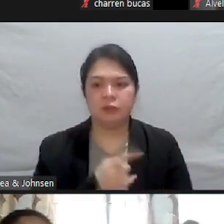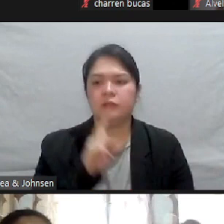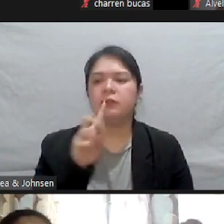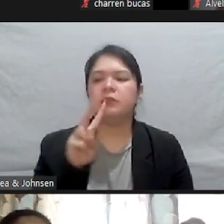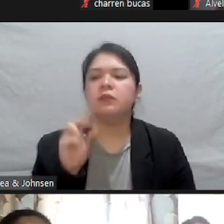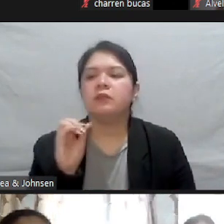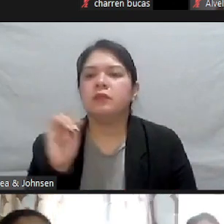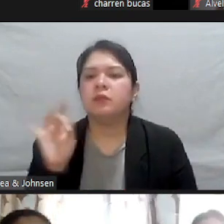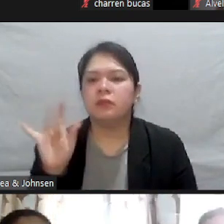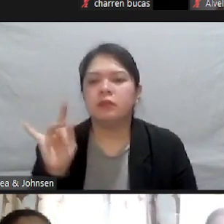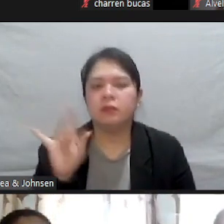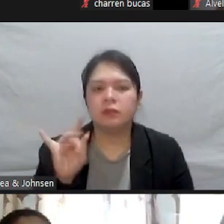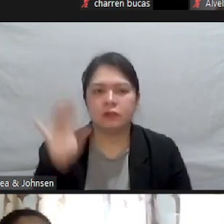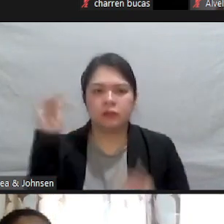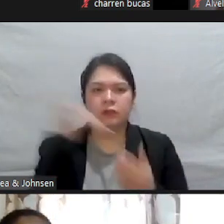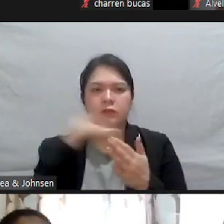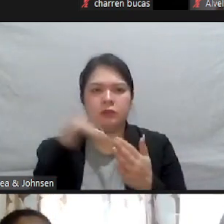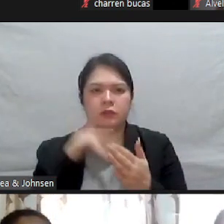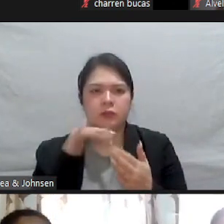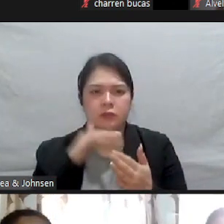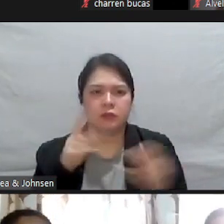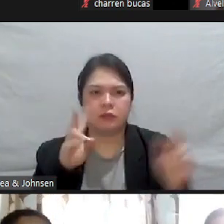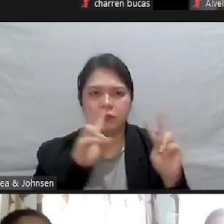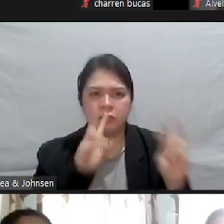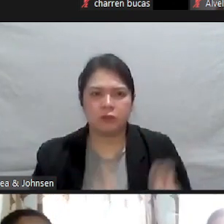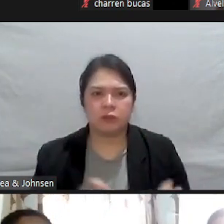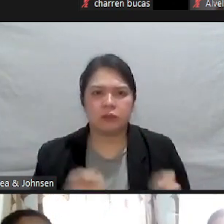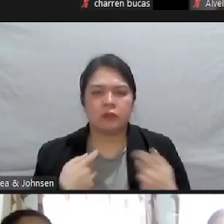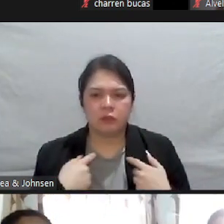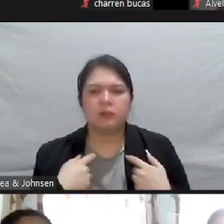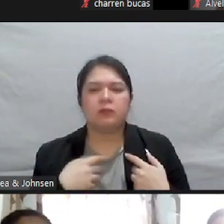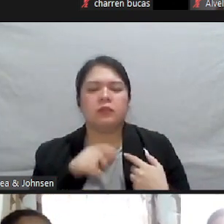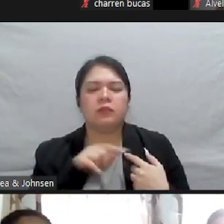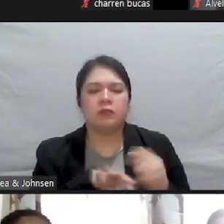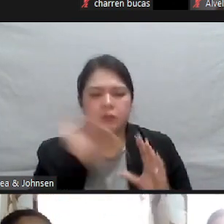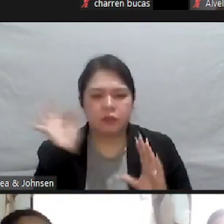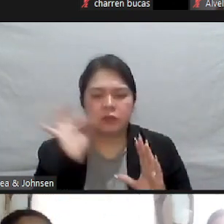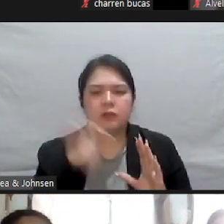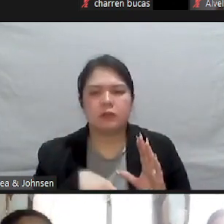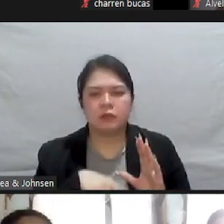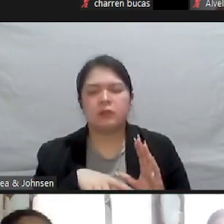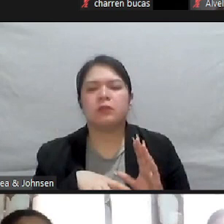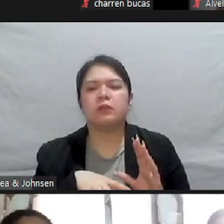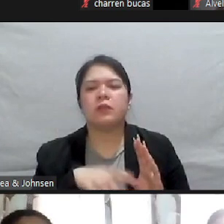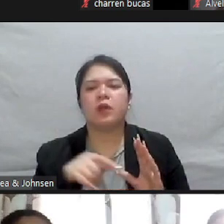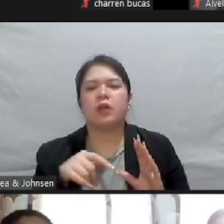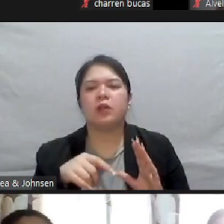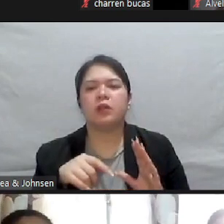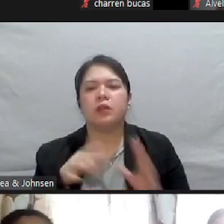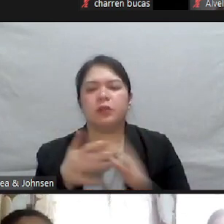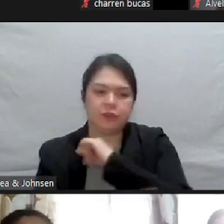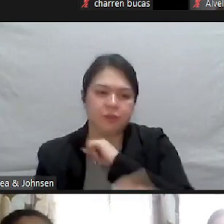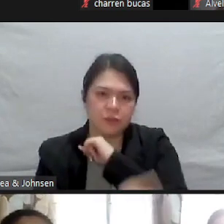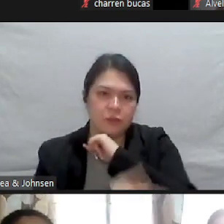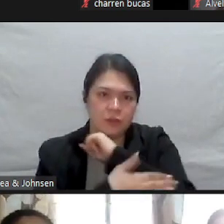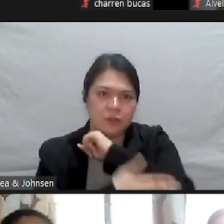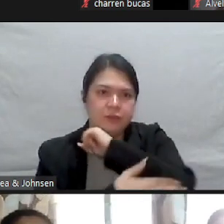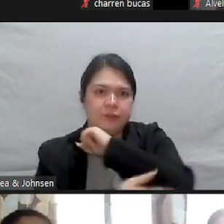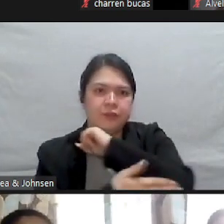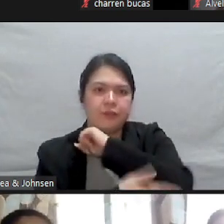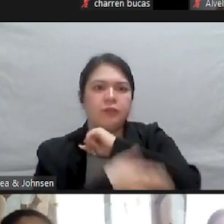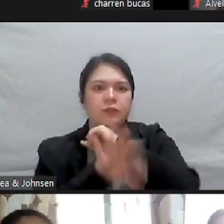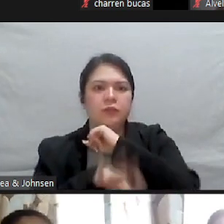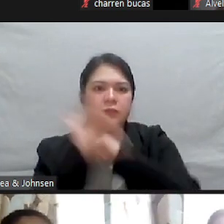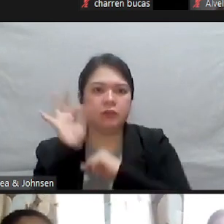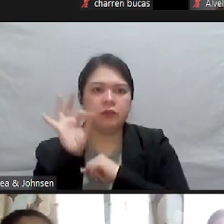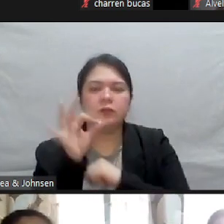study, ano, kung nabasa natin, ano, ang isa sa mga studies na inilabas nila doon, those countries na pinili ang mother